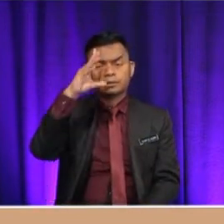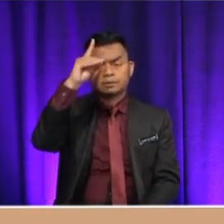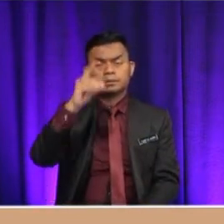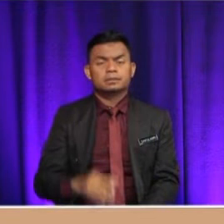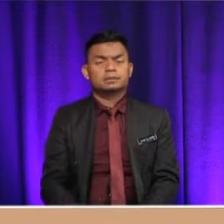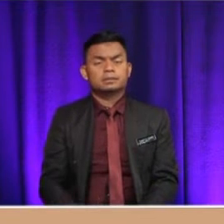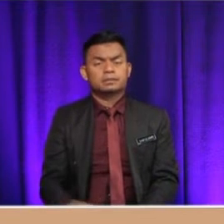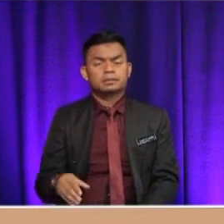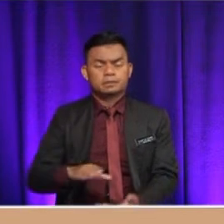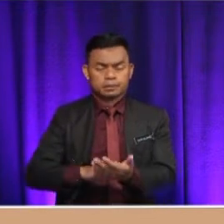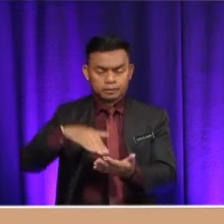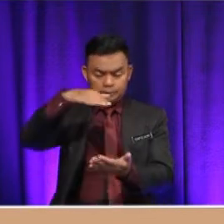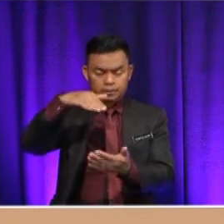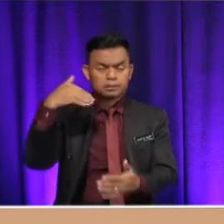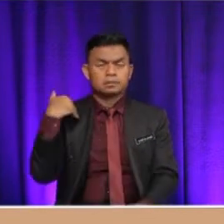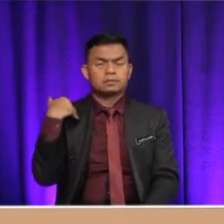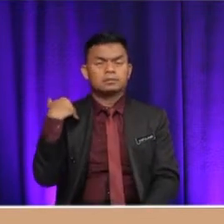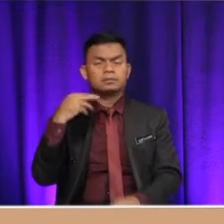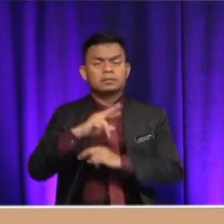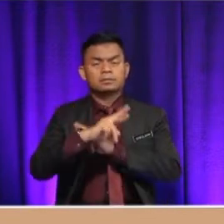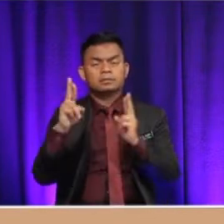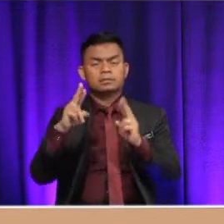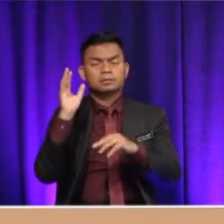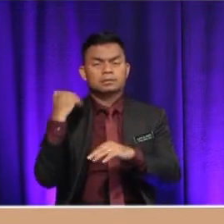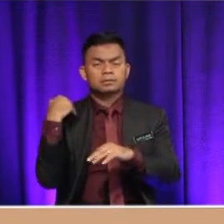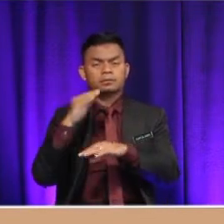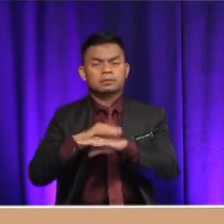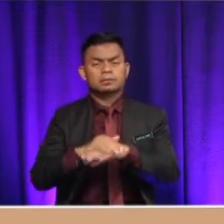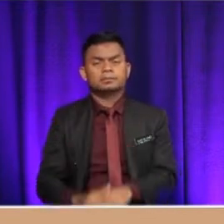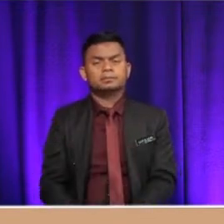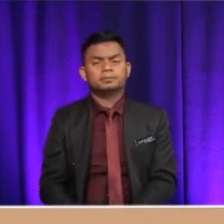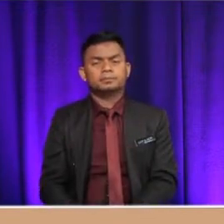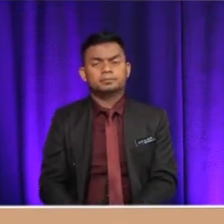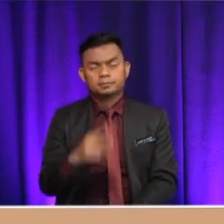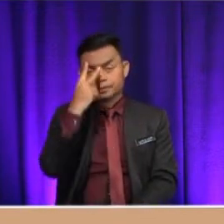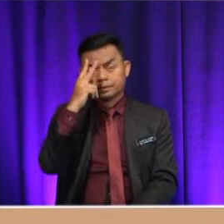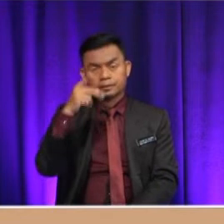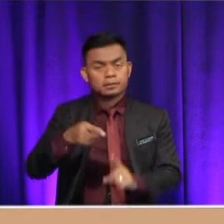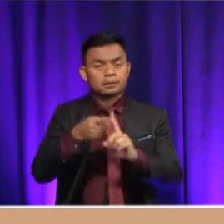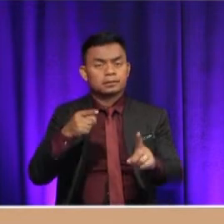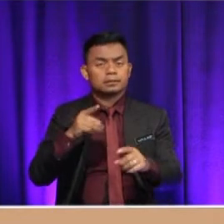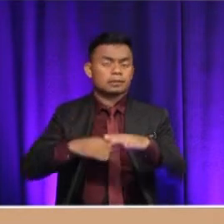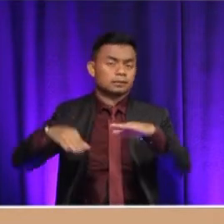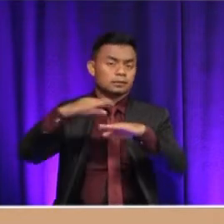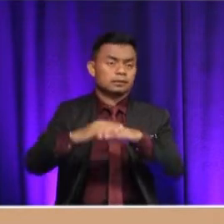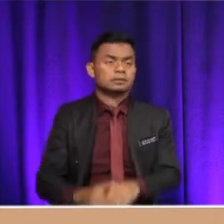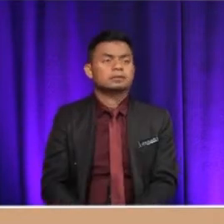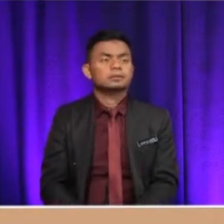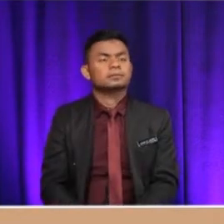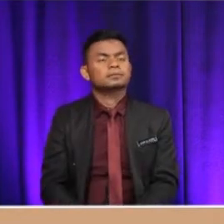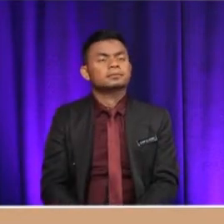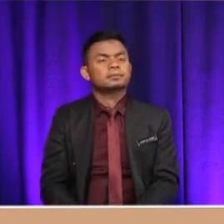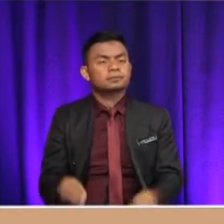mana? So ini ialah pandangan daripada atas, 2 dimensi. Kita nampak dia punya macam